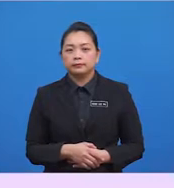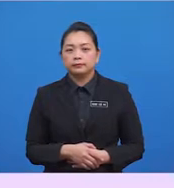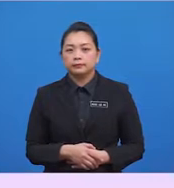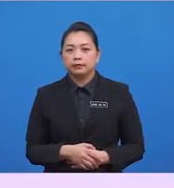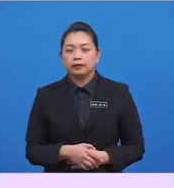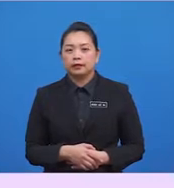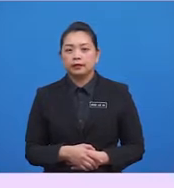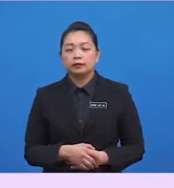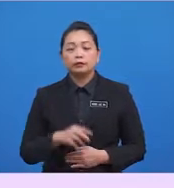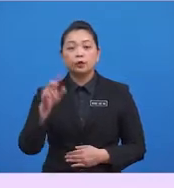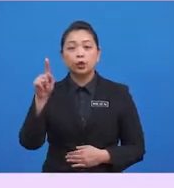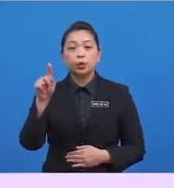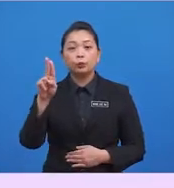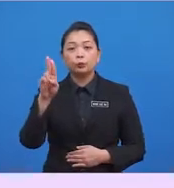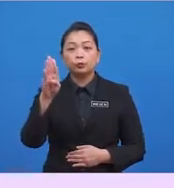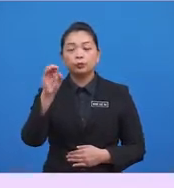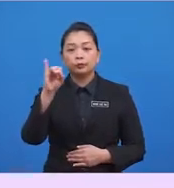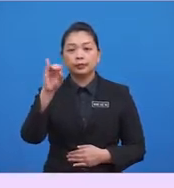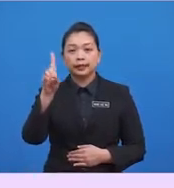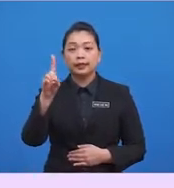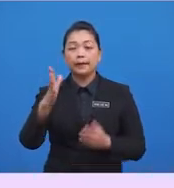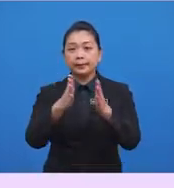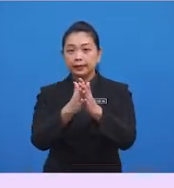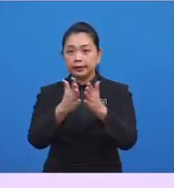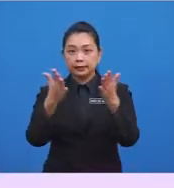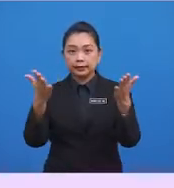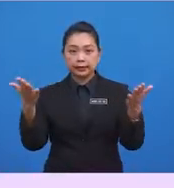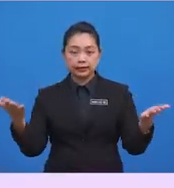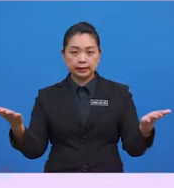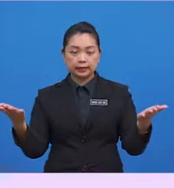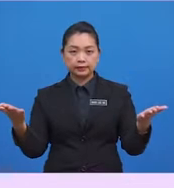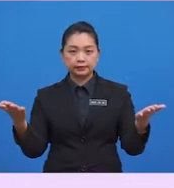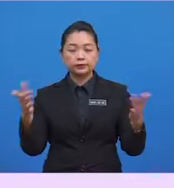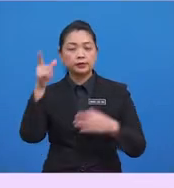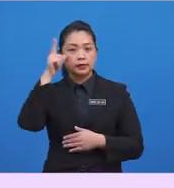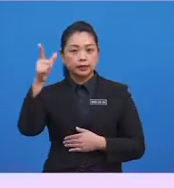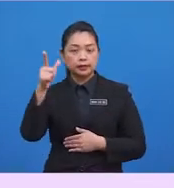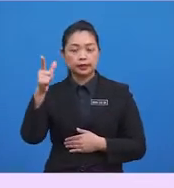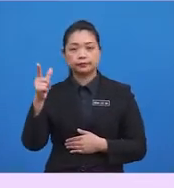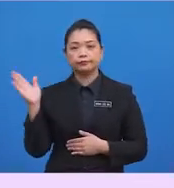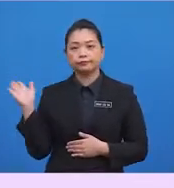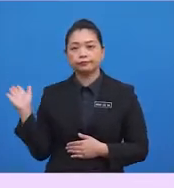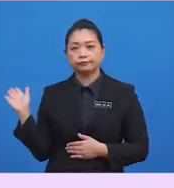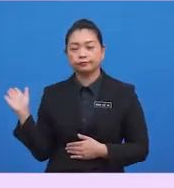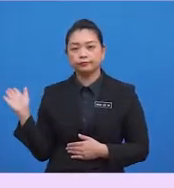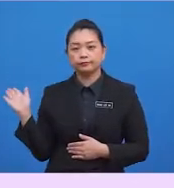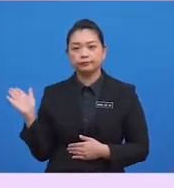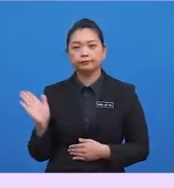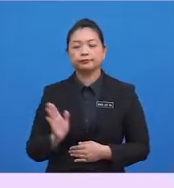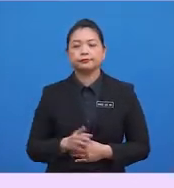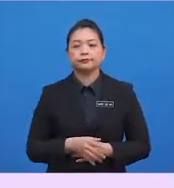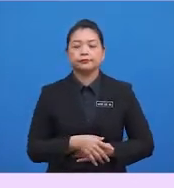Okey, seterusnya, ini ialah bentangan bagi sebuah kuboid. Mari kita lihat hasil daripada